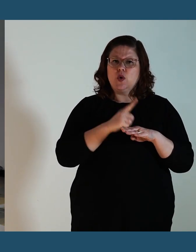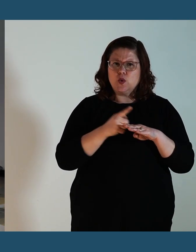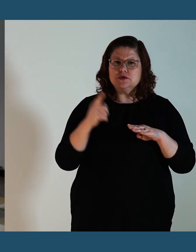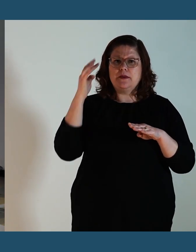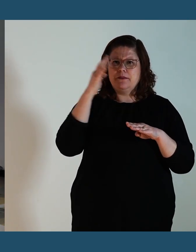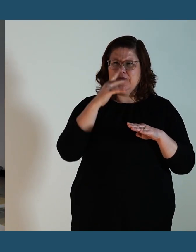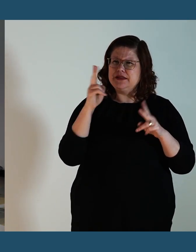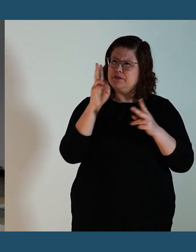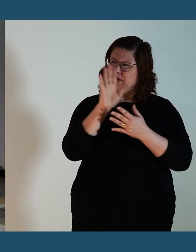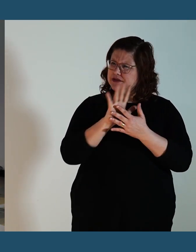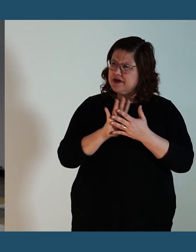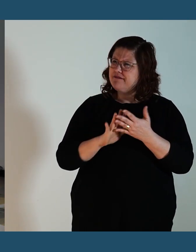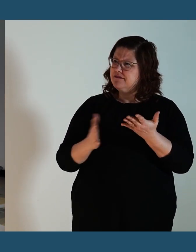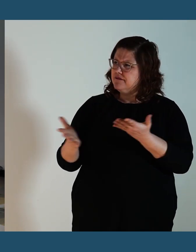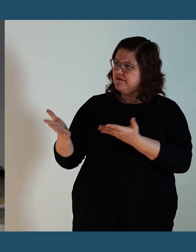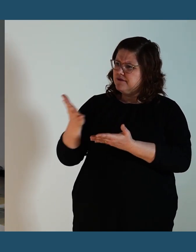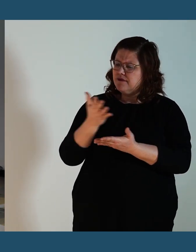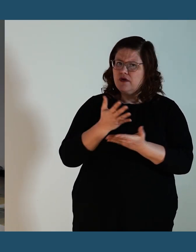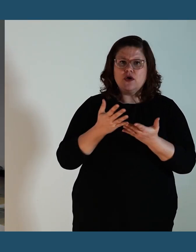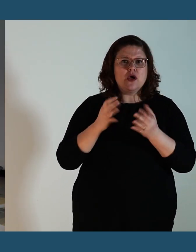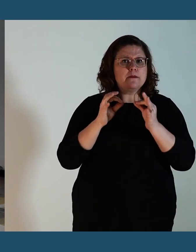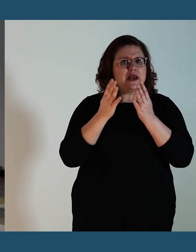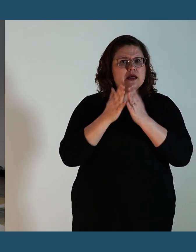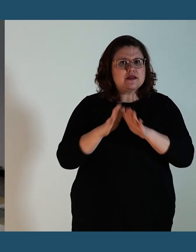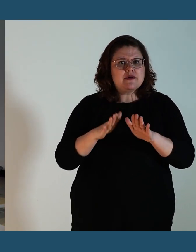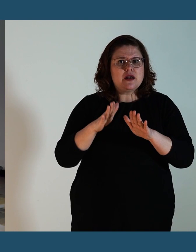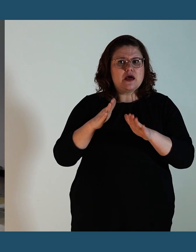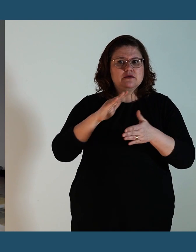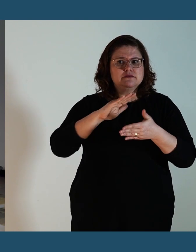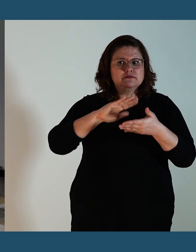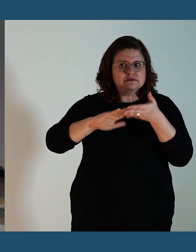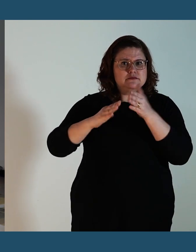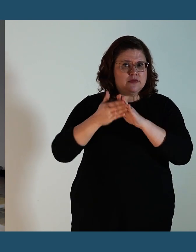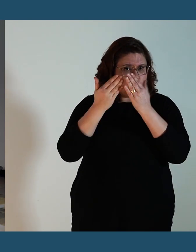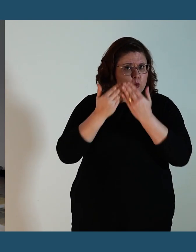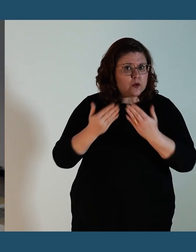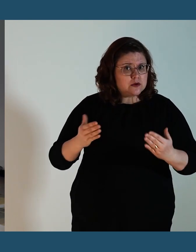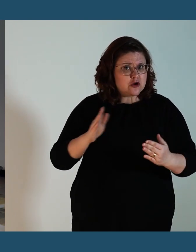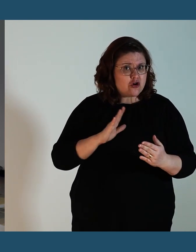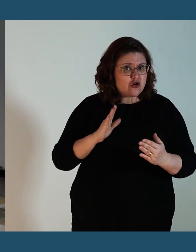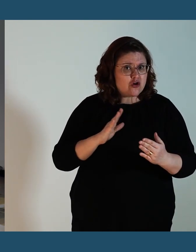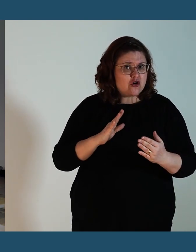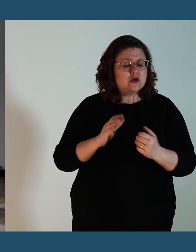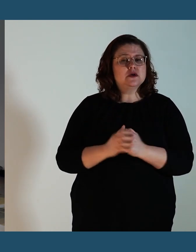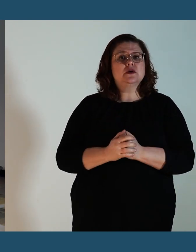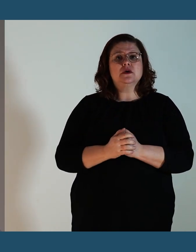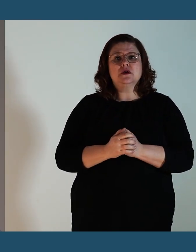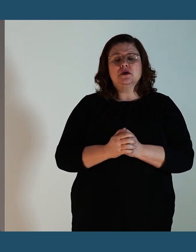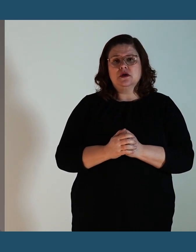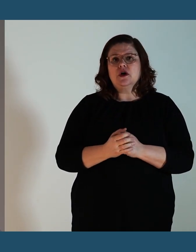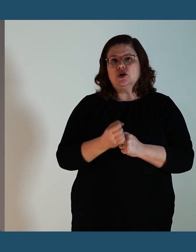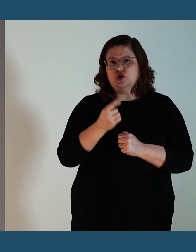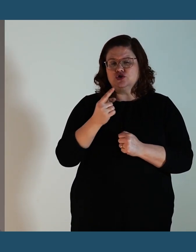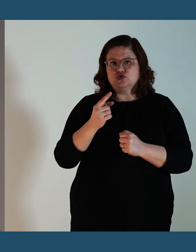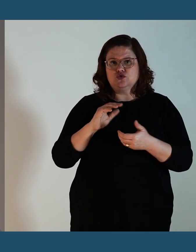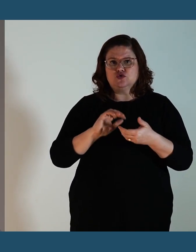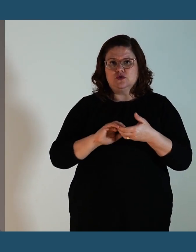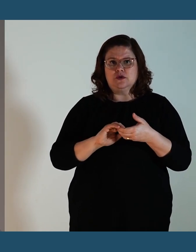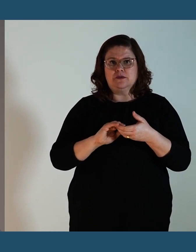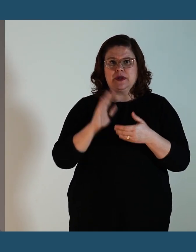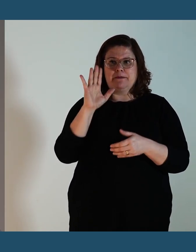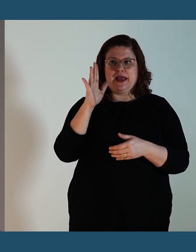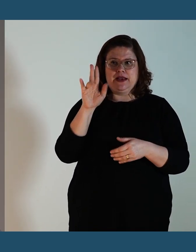keskustelu on, että kuinka me kunnioitetaan siellä toista ihmistä. Ja se on välillä ollut niin kuin mun mielestä peilin katsomisen